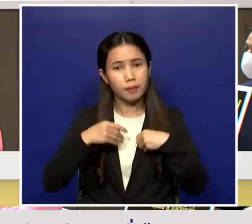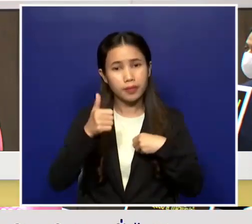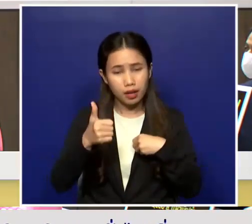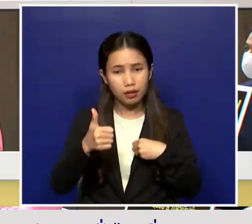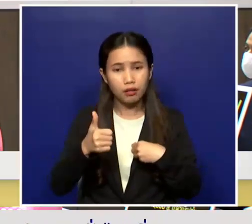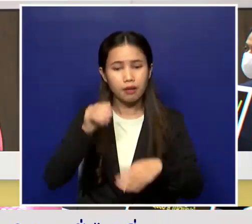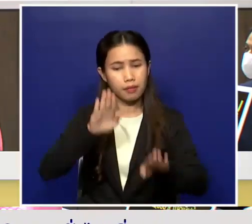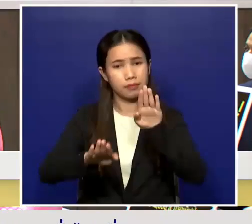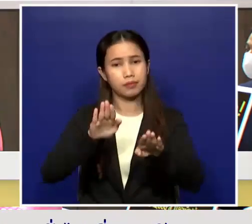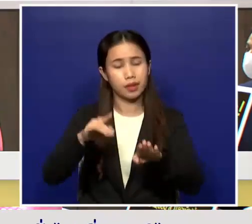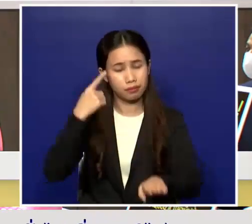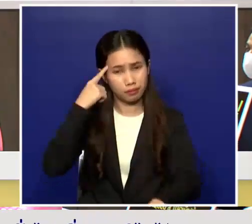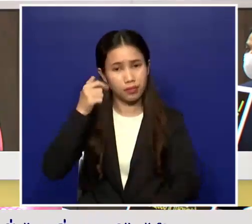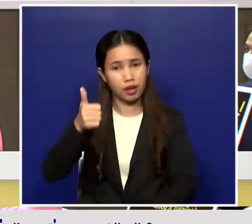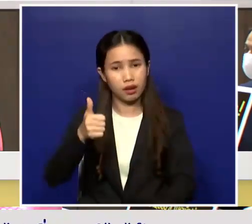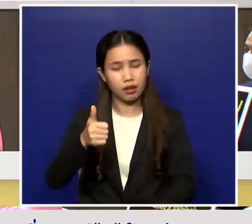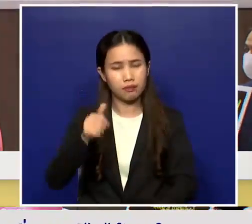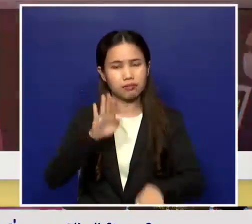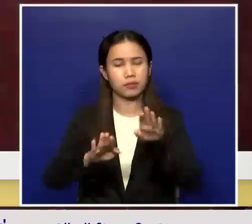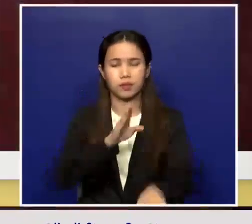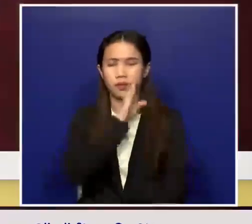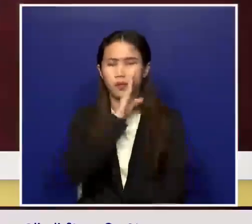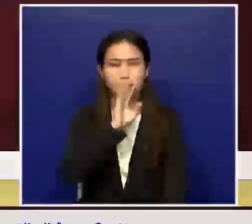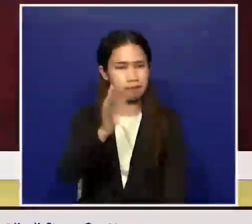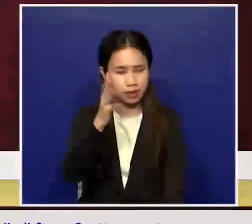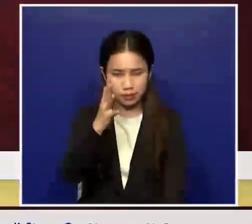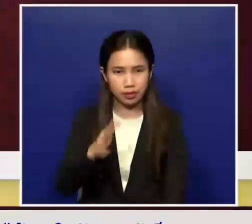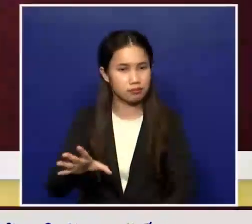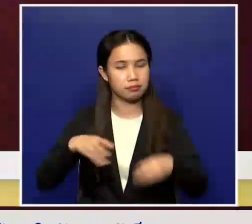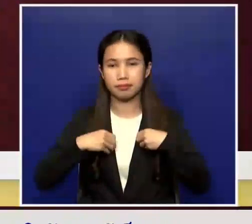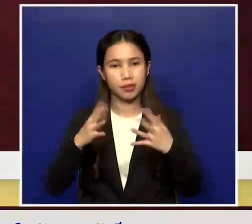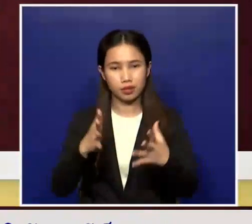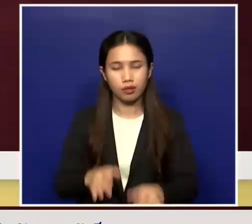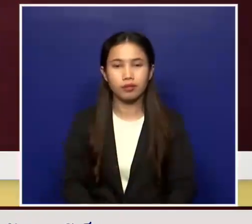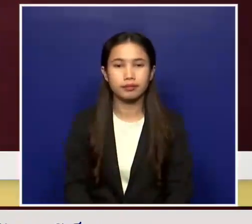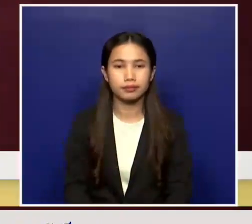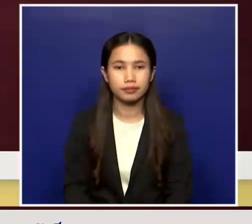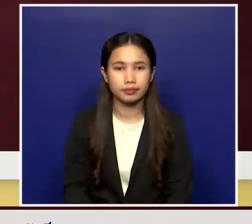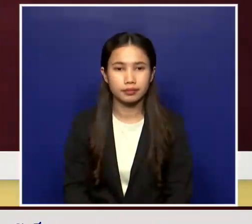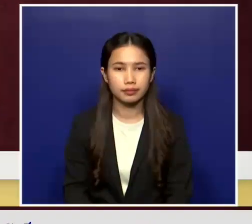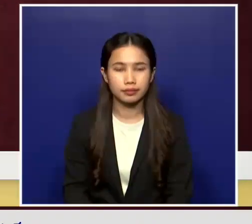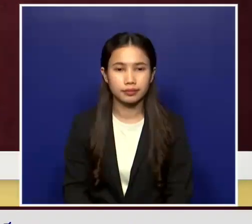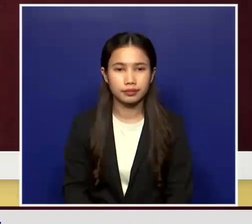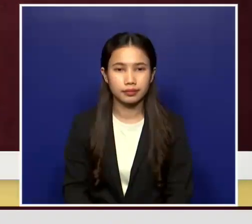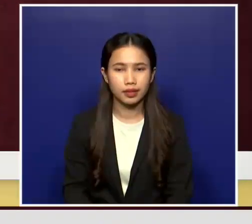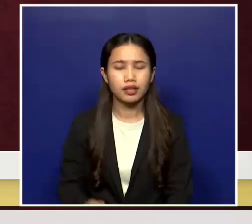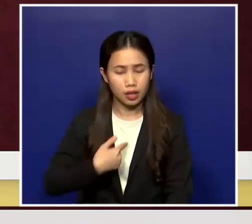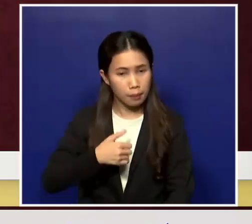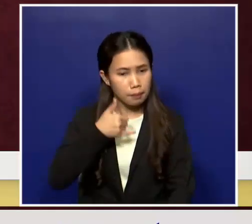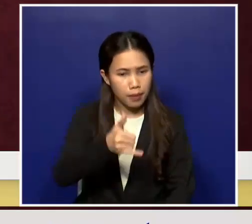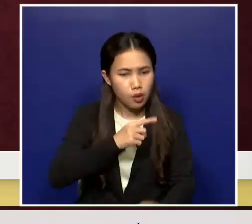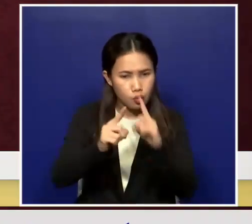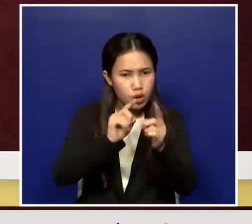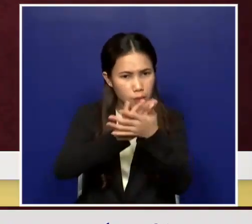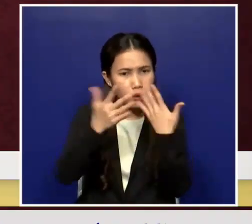คู่เทียบแบบกรรมลอไม่มีใครยอมหรอกนี่ไงเนี่ยมันแอบอ้างกันผมจะบอกให้ ผมไปคุยมาหมดแล้วนะเจ้าตัวบอก